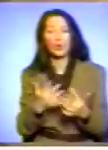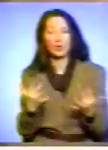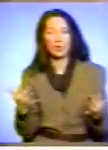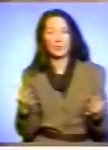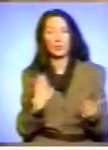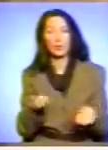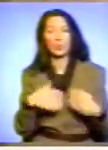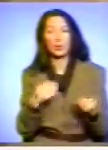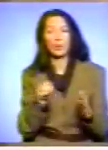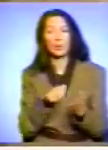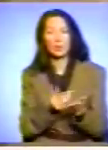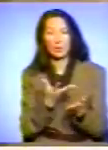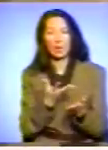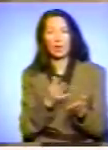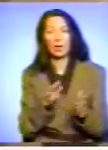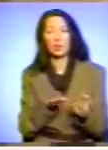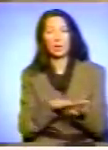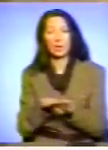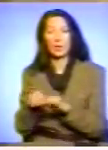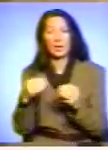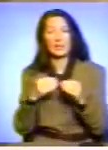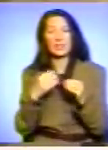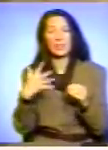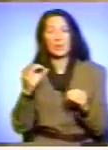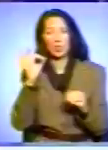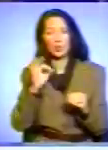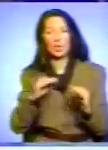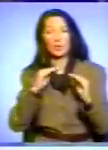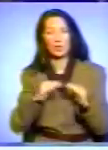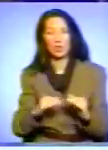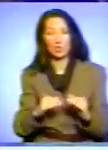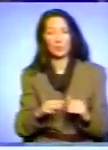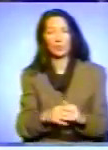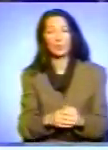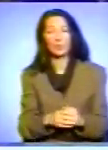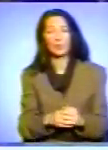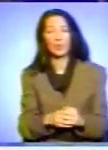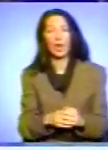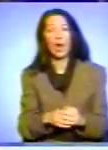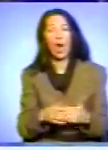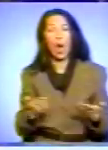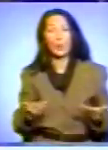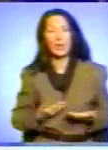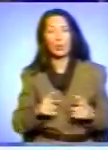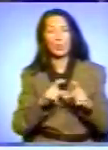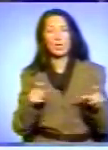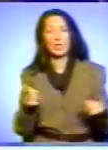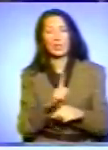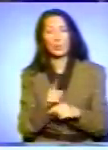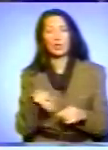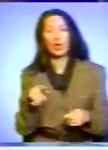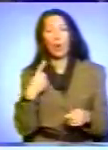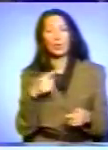запропоновано цінова пропозиція на рівні 10-15% нижче, ніж склад. У комунальному закладі Тернопільської обласної